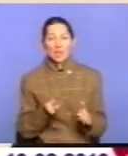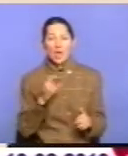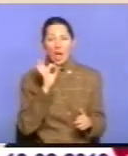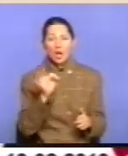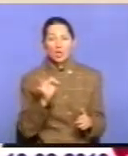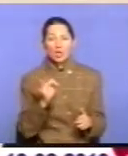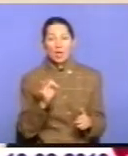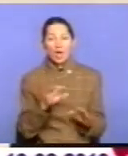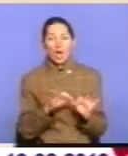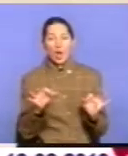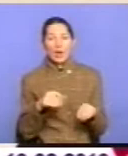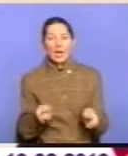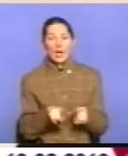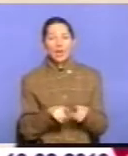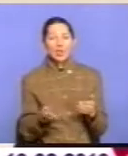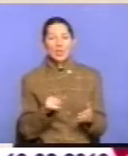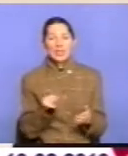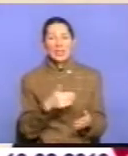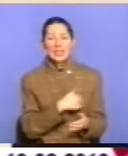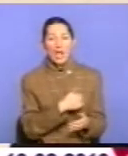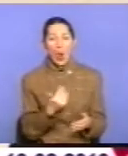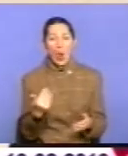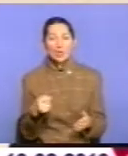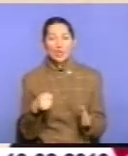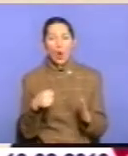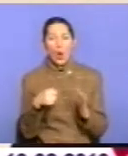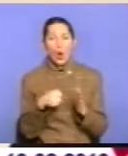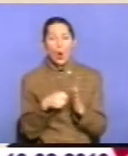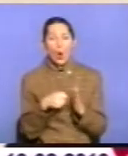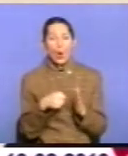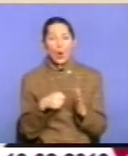є висказування таке, якщо ти не хочеш годувати свою і